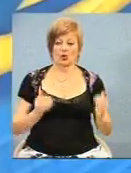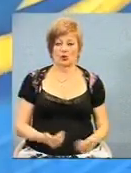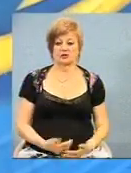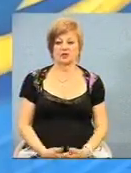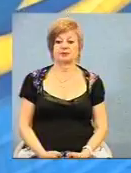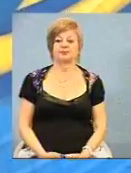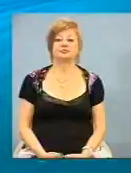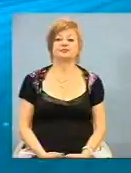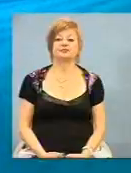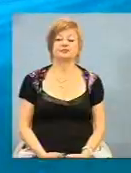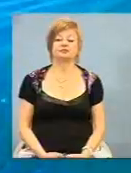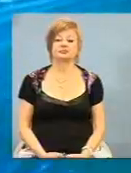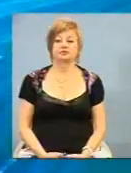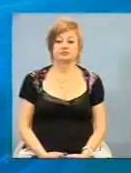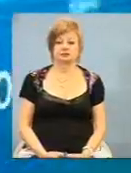коротко.